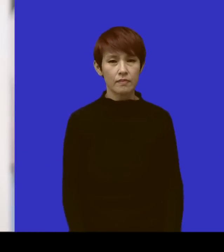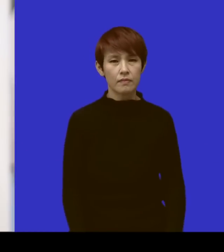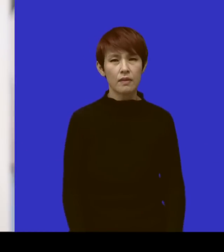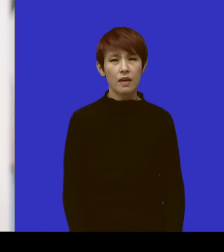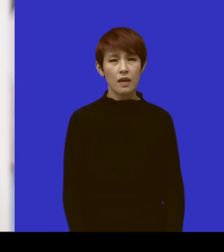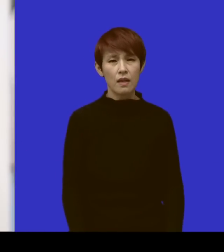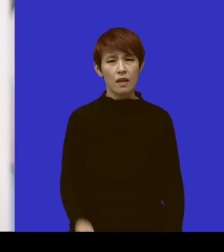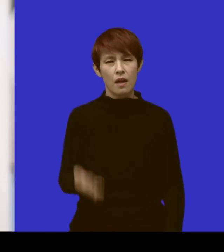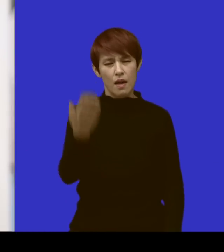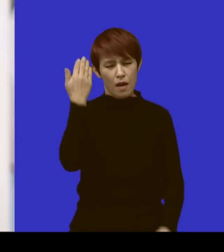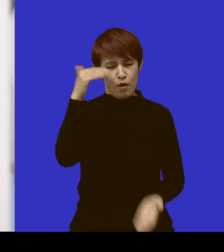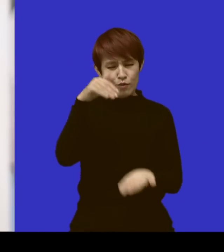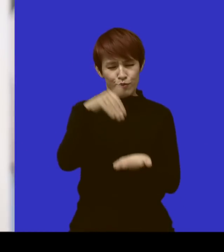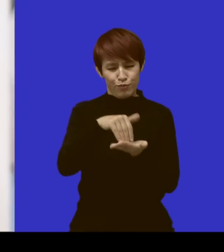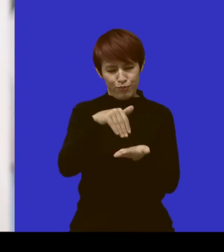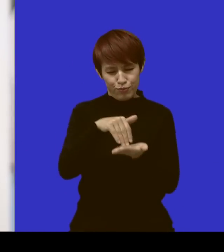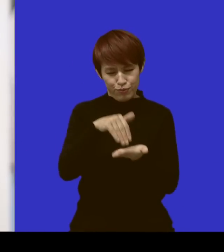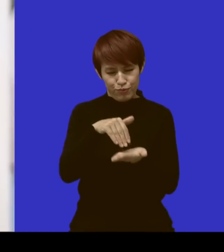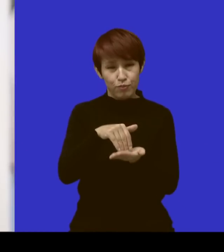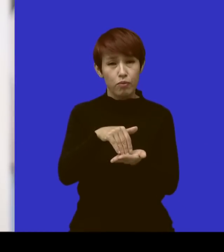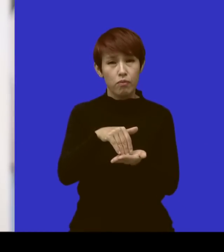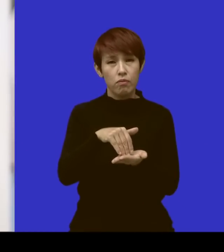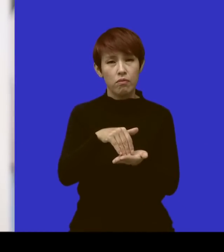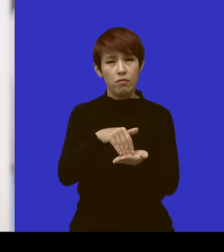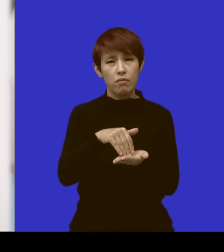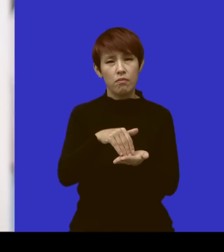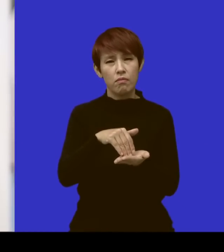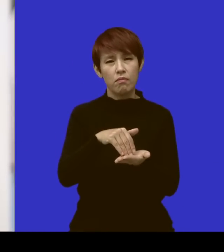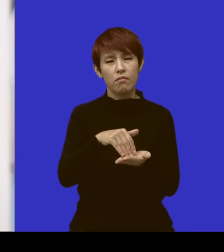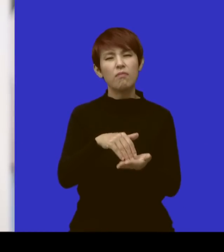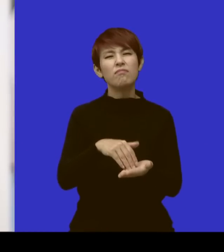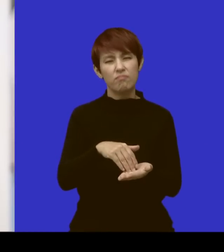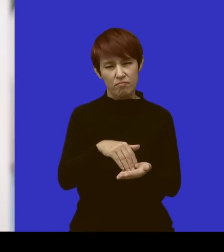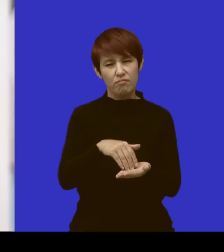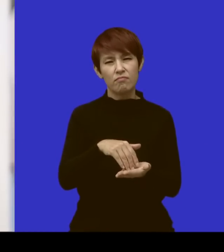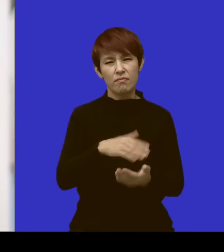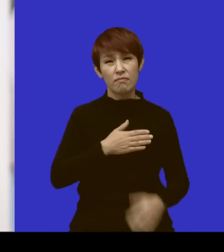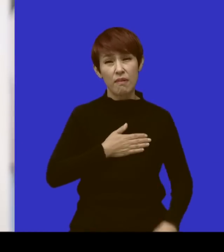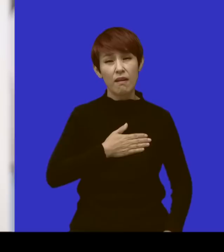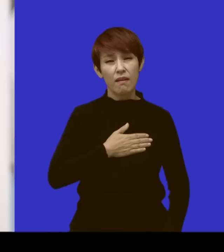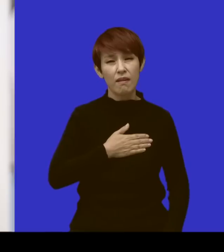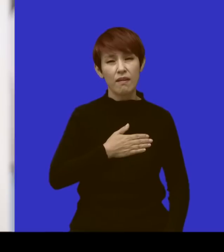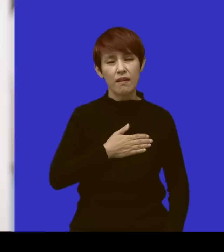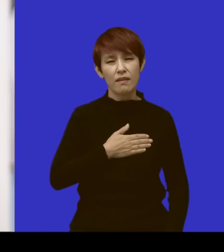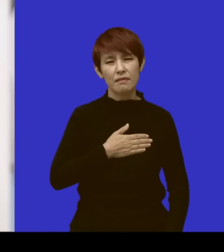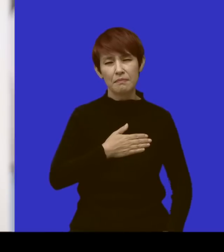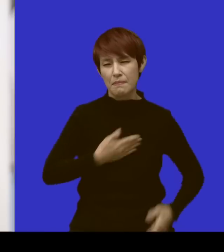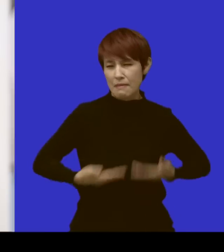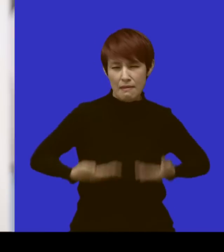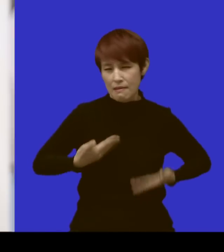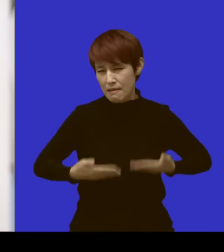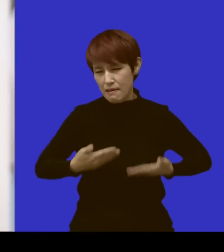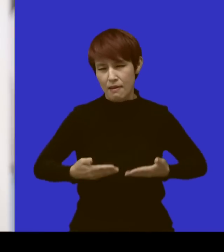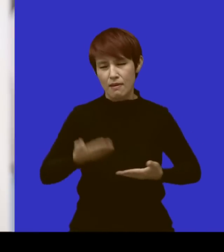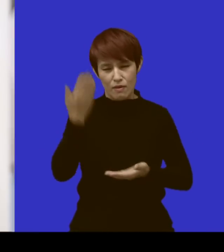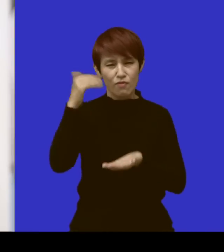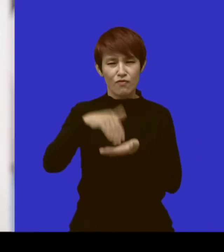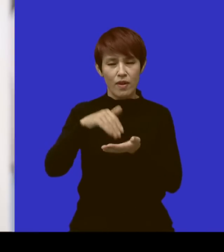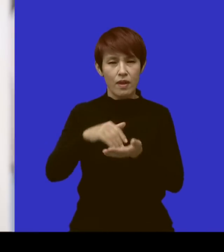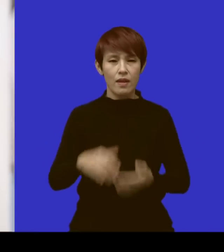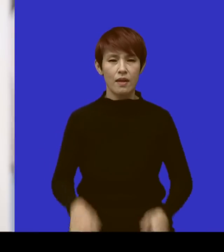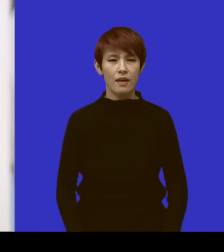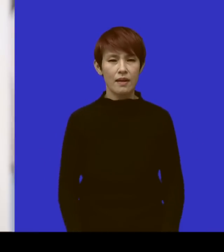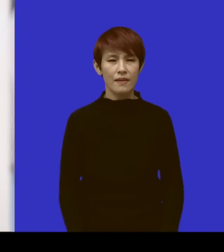후회가 계속 된다고 하잖아요. 네네. 저는 그때가 좀 많이 후회가 돼요. 그러니까 이 사람이 계속 좀